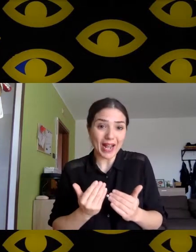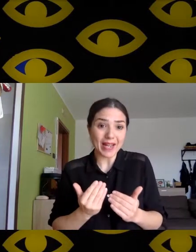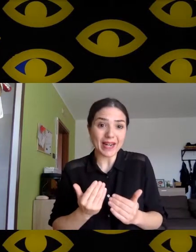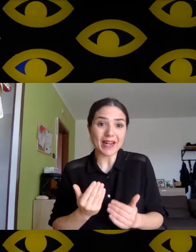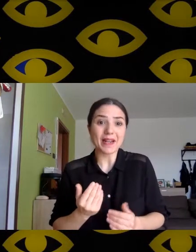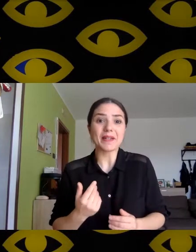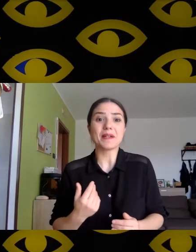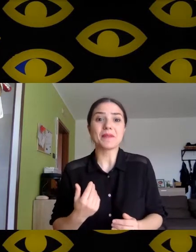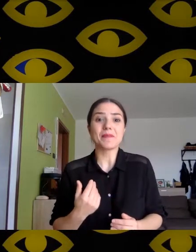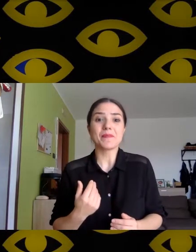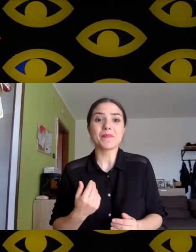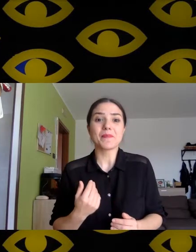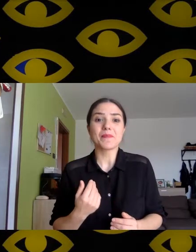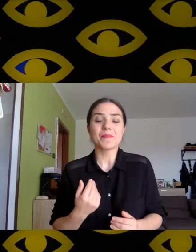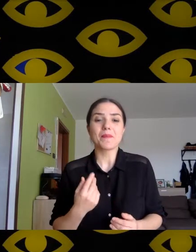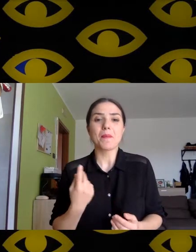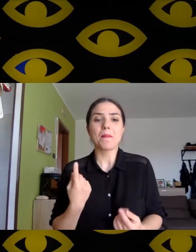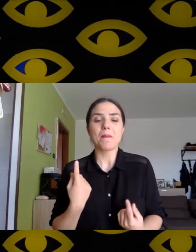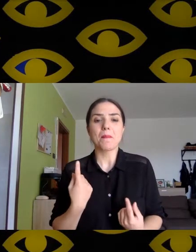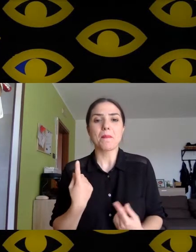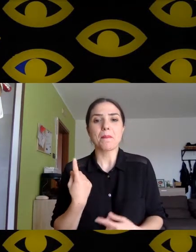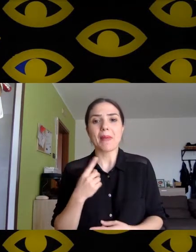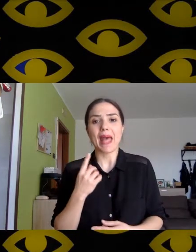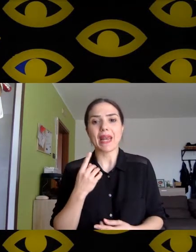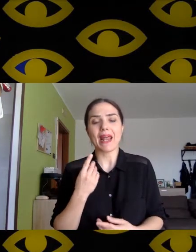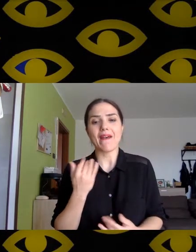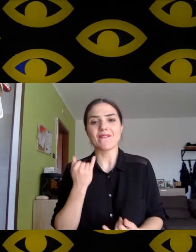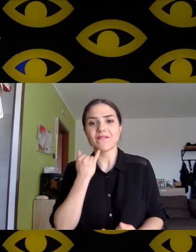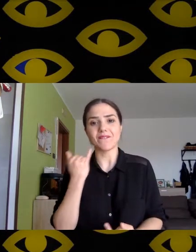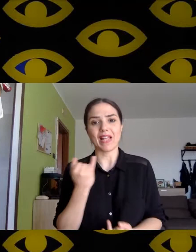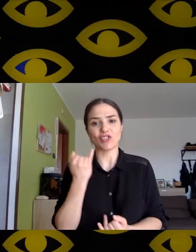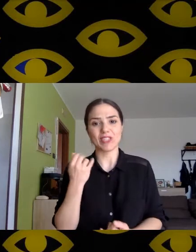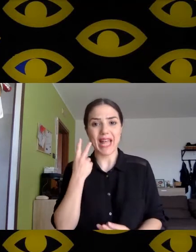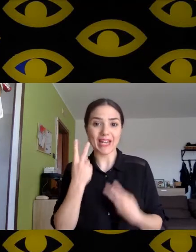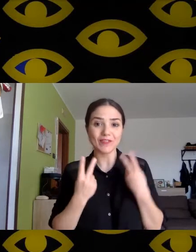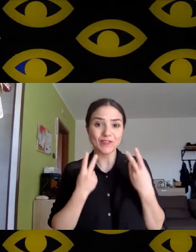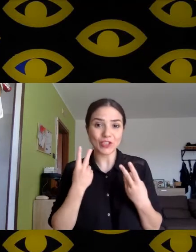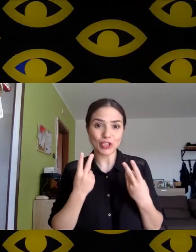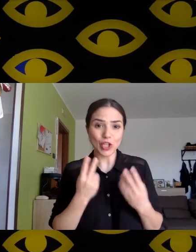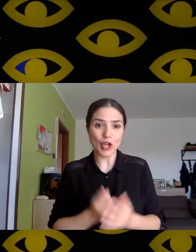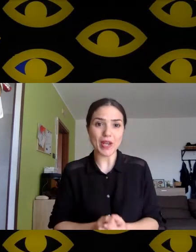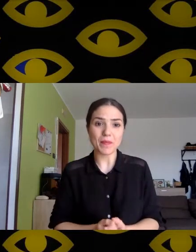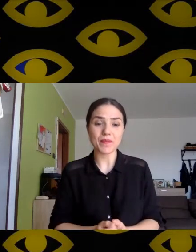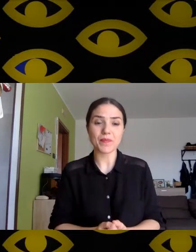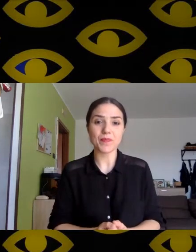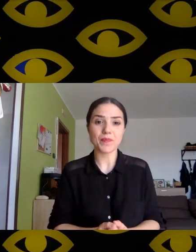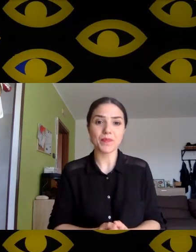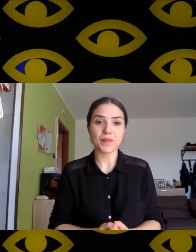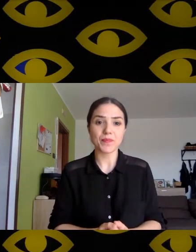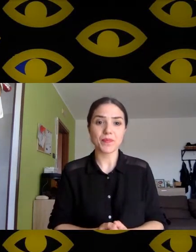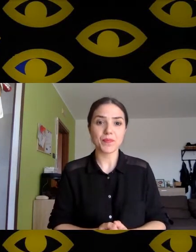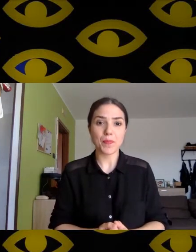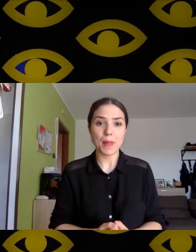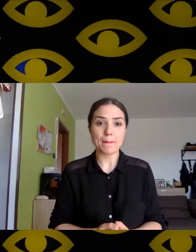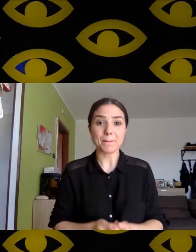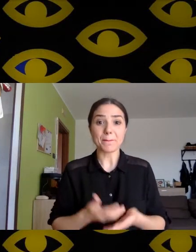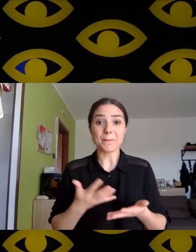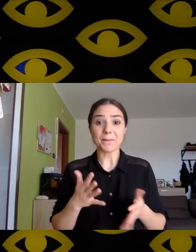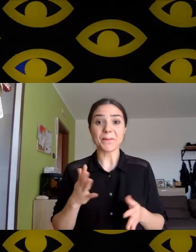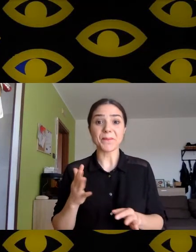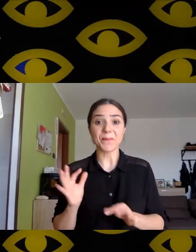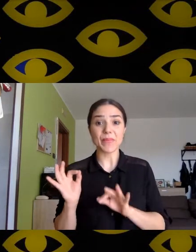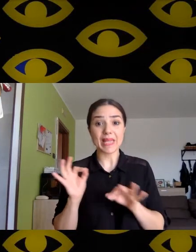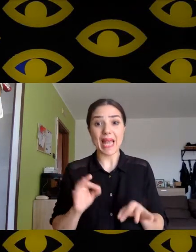da facilitare la visione in questo momento e eventualmente anche in differita. Nel frattempo si è collegata anche Rosanna,